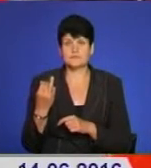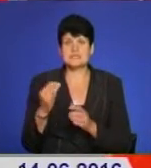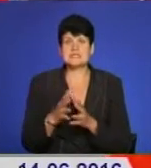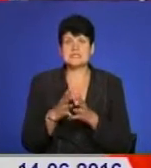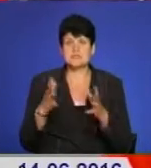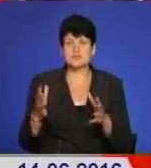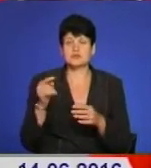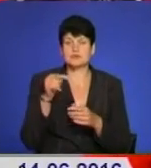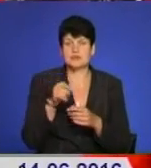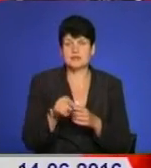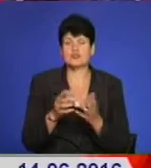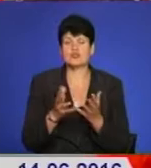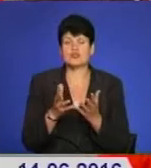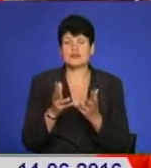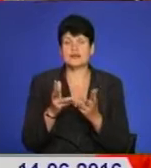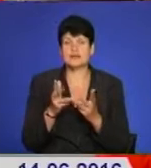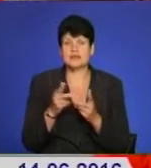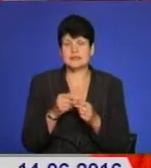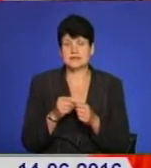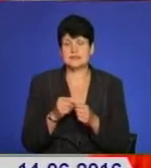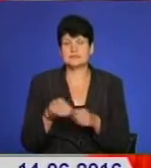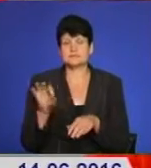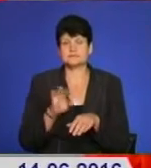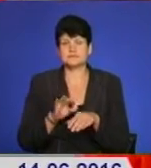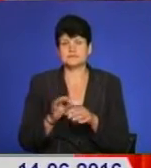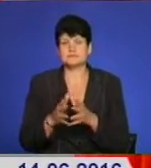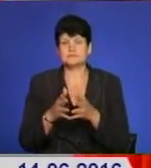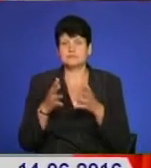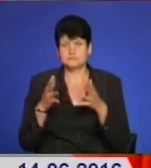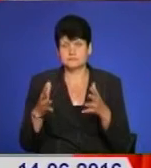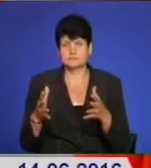Збільшилось те, що кількість по сценарію збільшують кількість потерпілих.